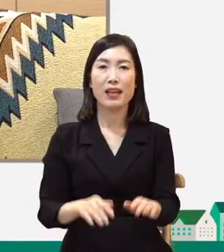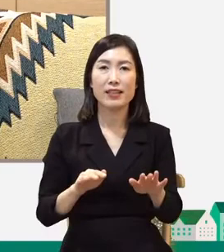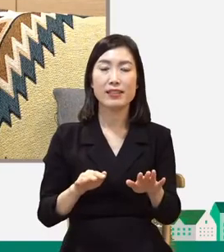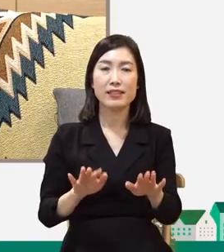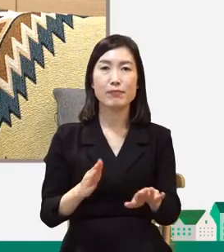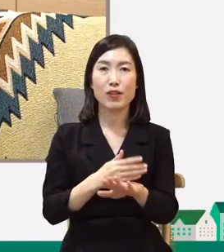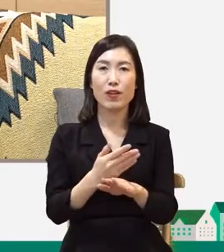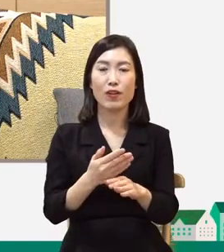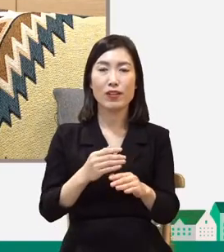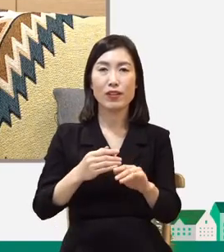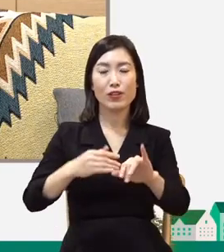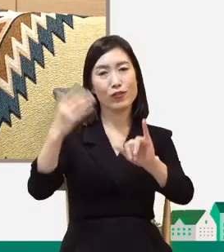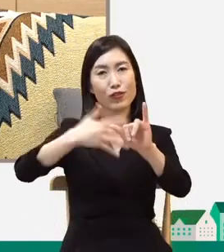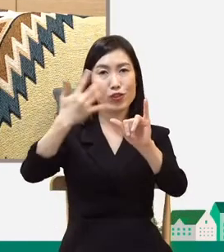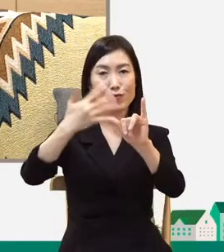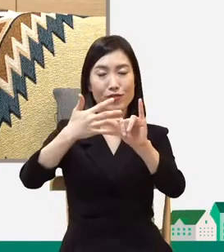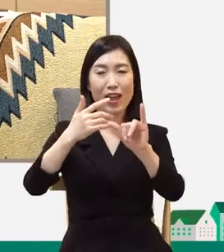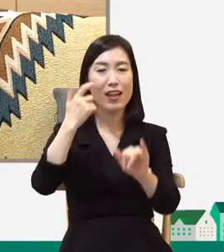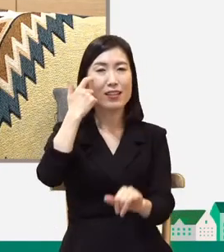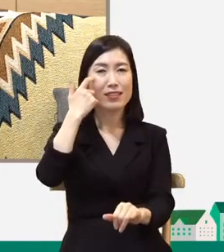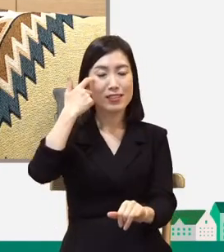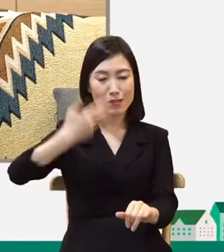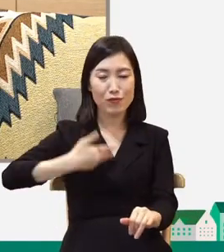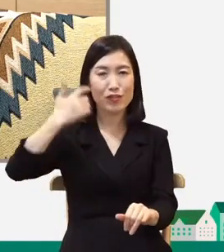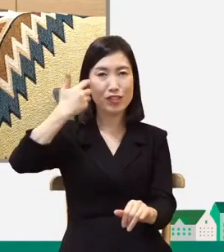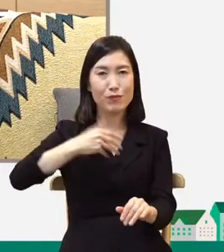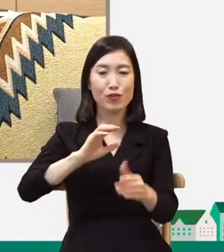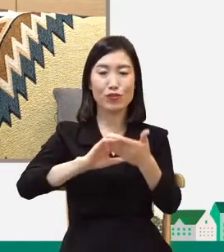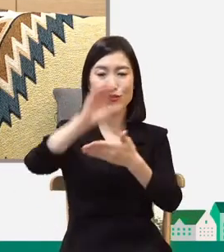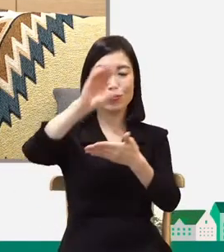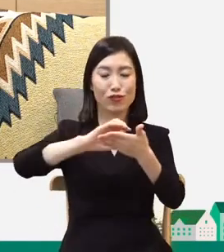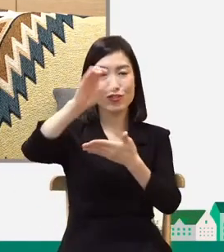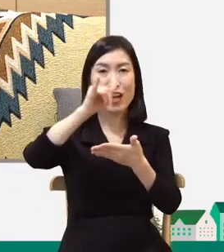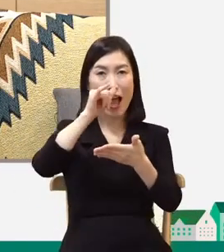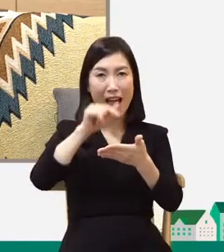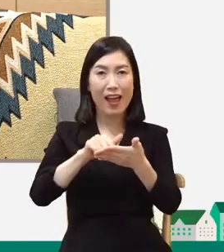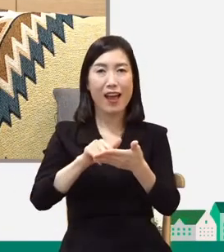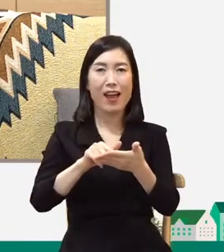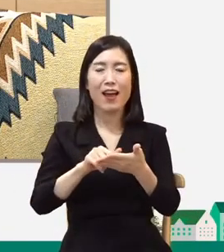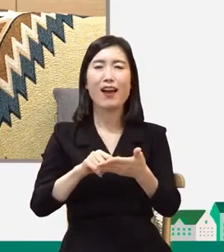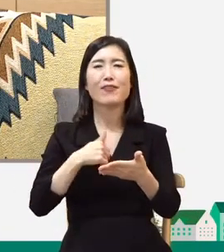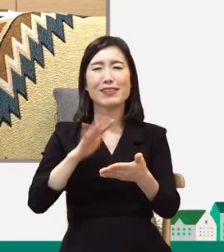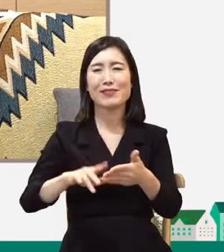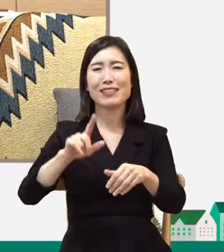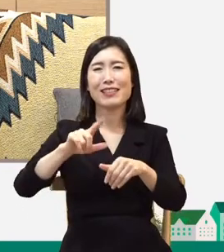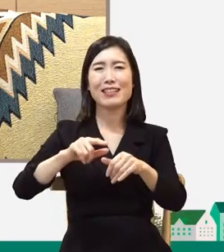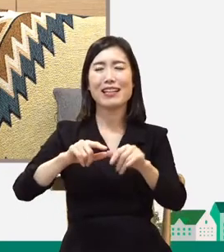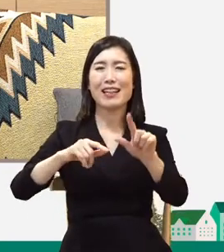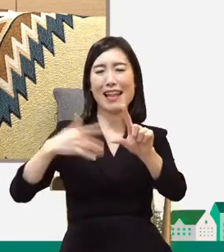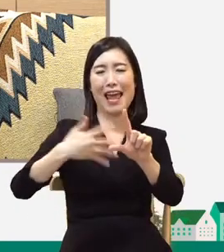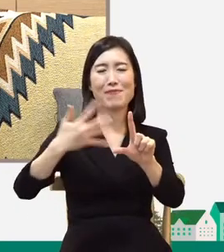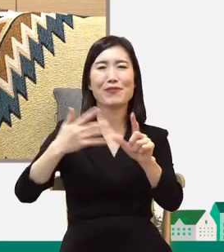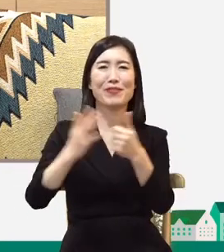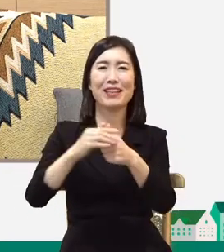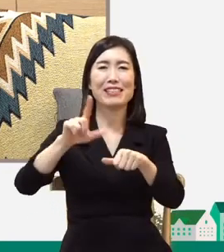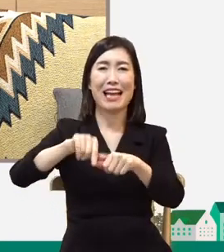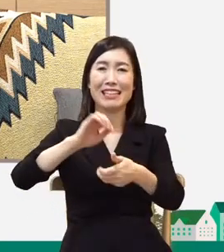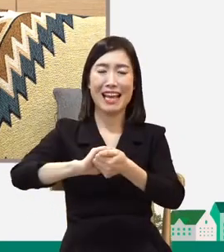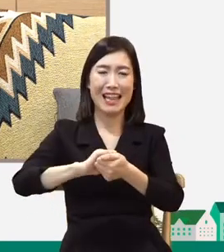보니까 이렇게 여러 가지 그 질문들을 주셨어요. 근데 여러 가지 질문들 중에 저희가 시간 제약이 있어서 다는